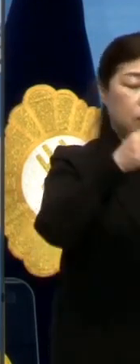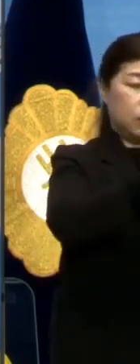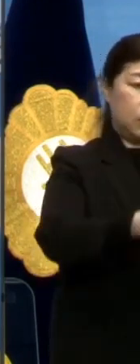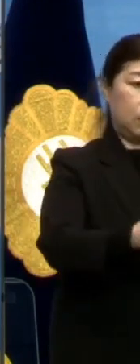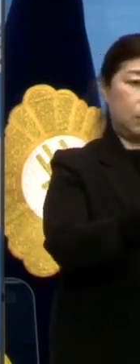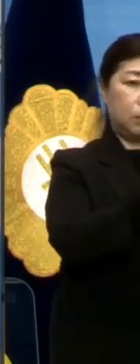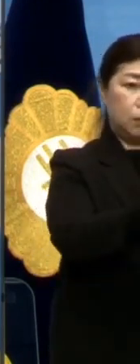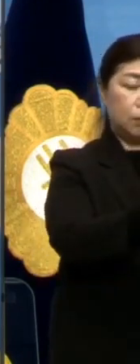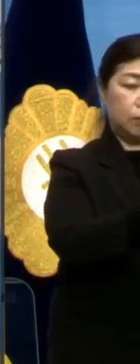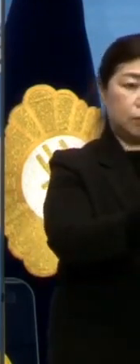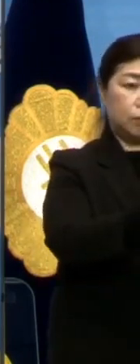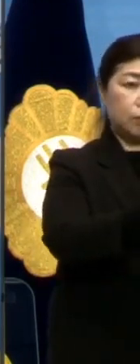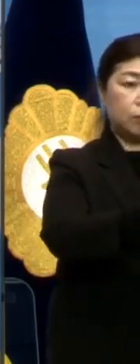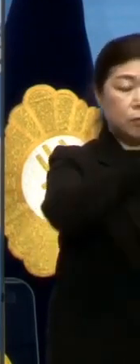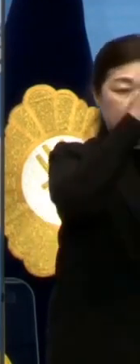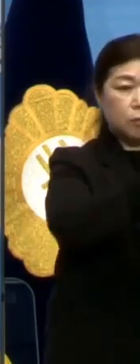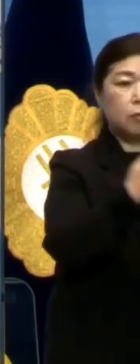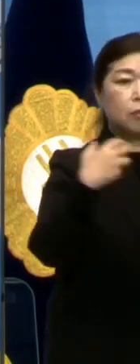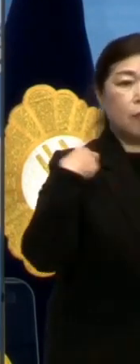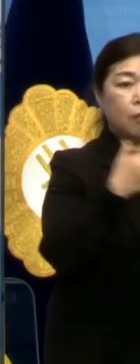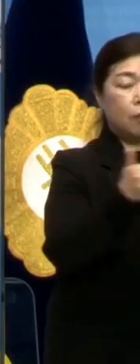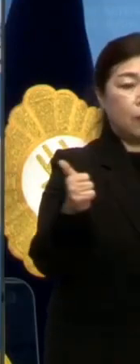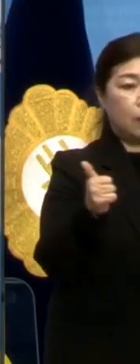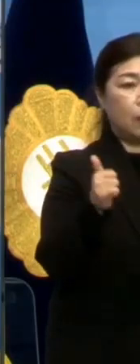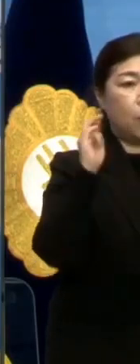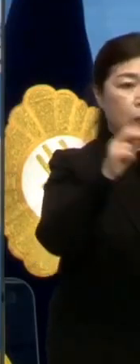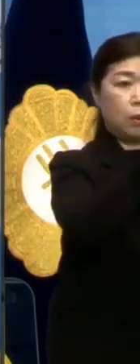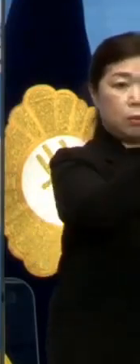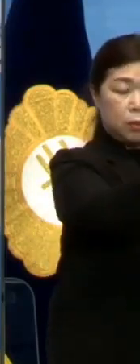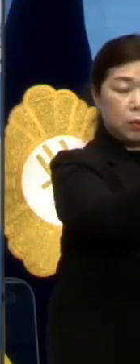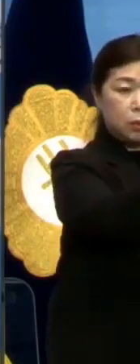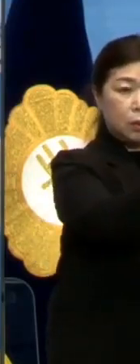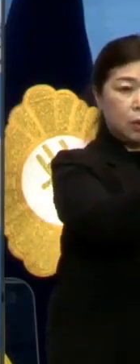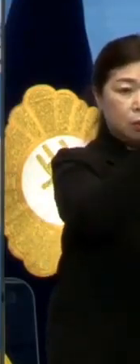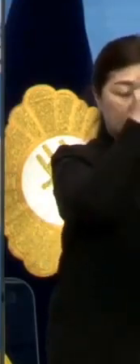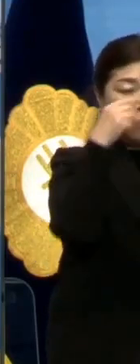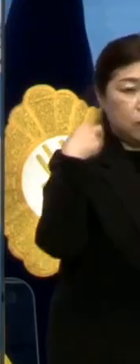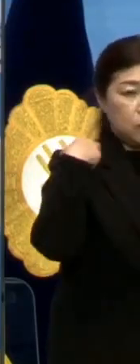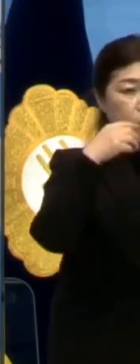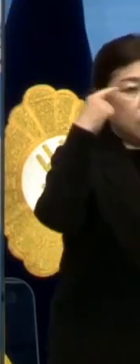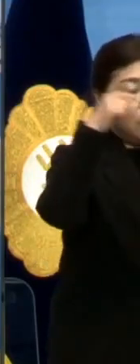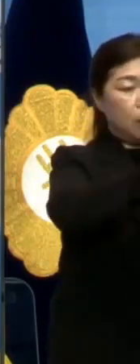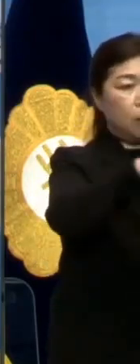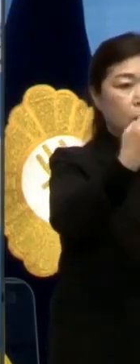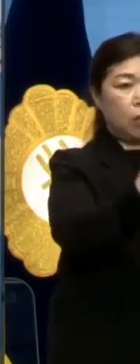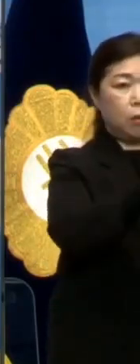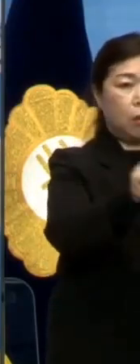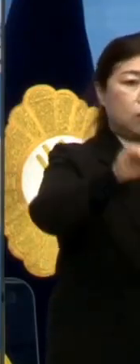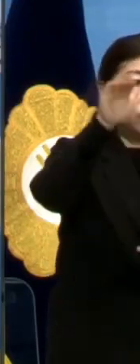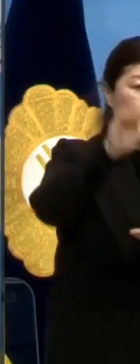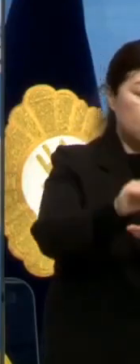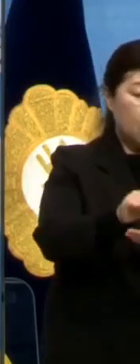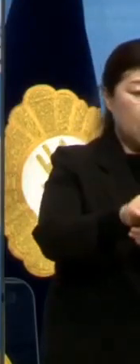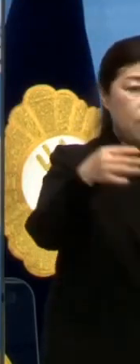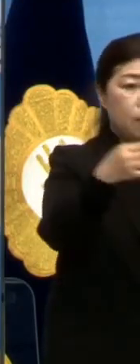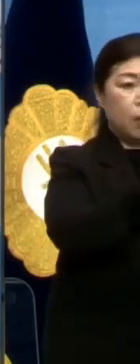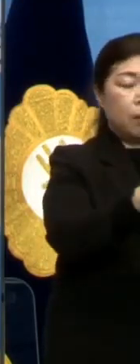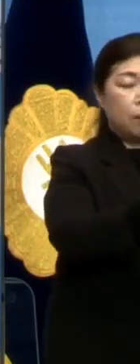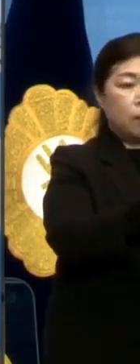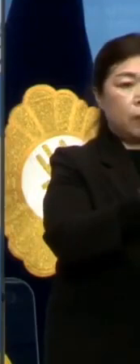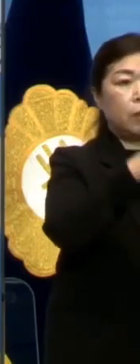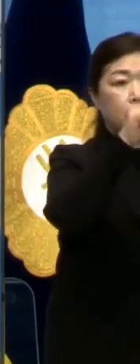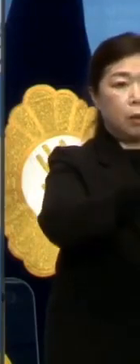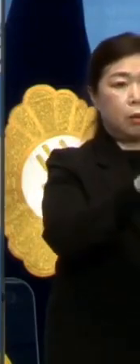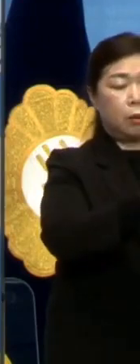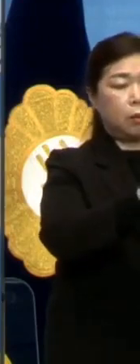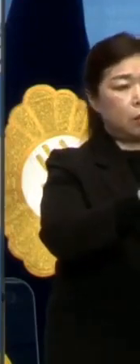중대재해 책임이 있는 대표이사의 처벌 형량이 정부 안보다 낮아지고 법인의 손해배상은 축소되는 등